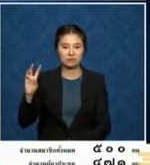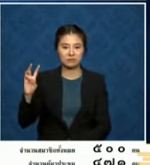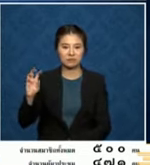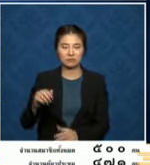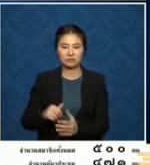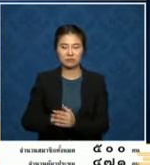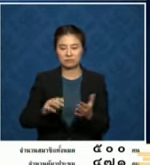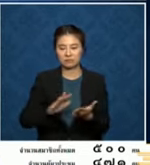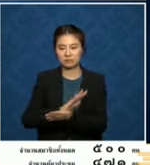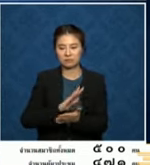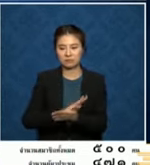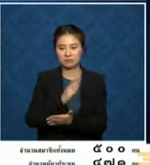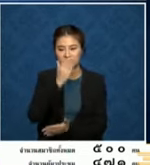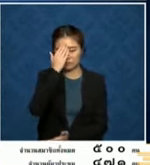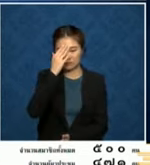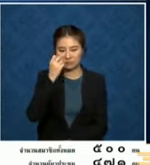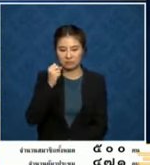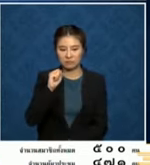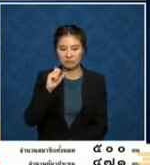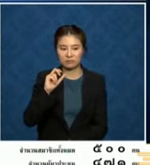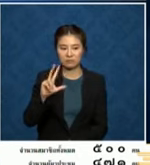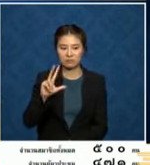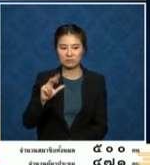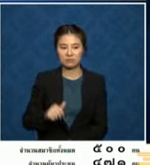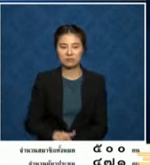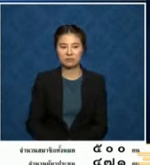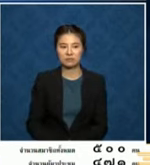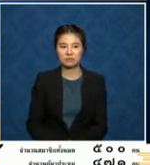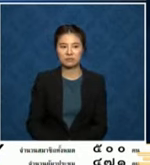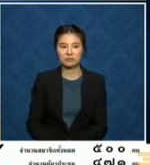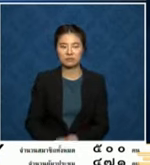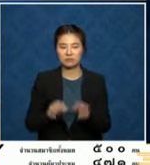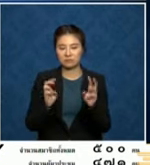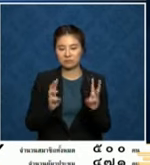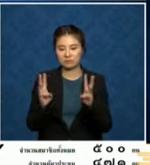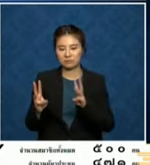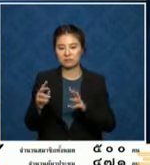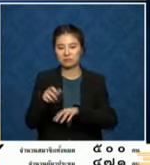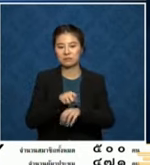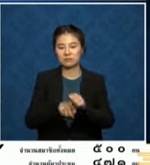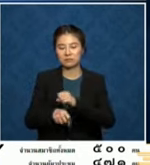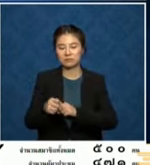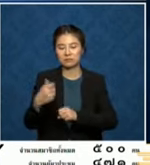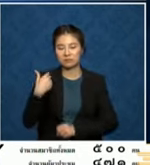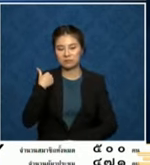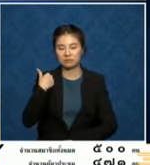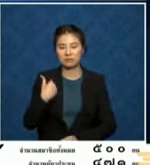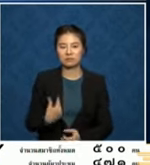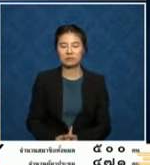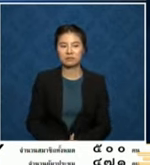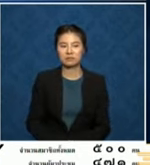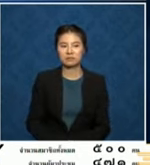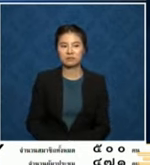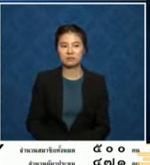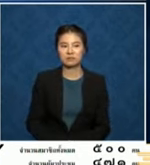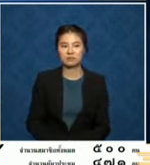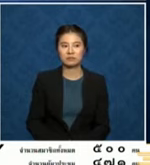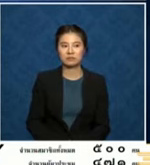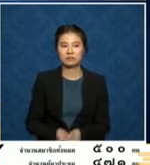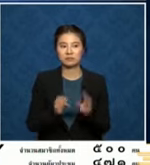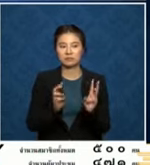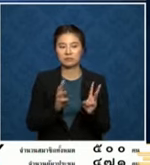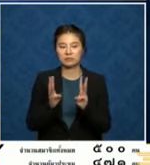PDF หน้าที่13นะครับมาดูข้อวิธีปฏิบัตินะครับวิธีปฏิบัติก็ได้ห